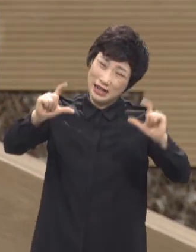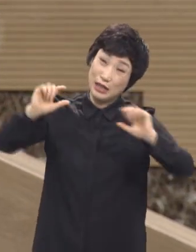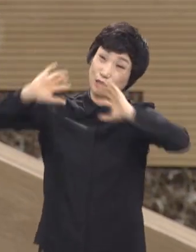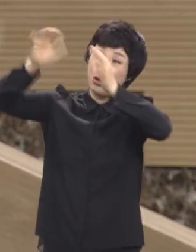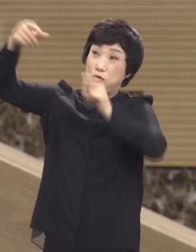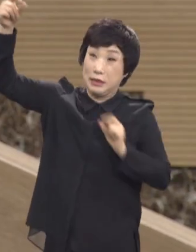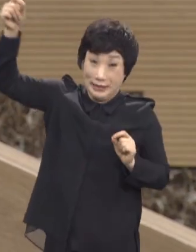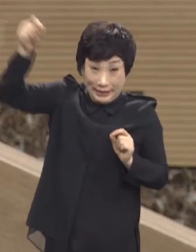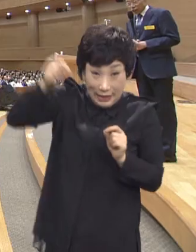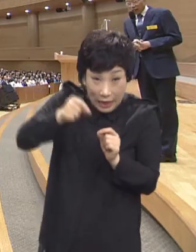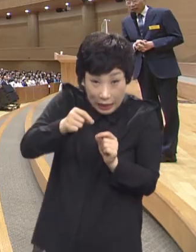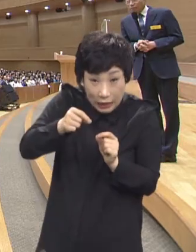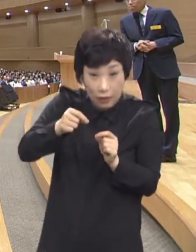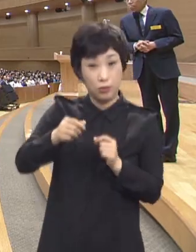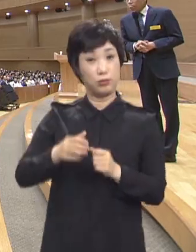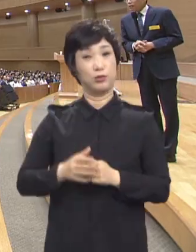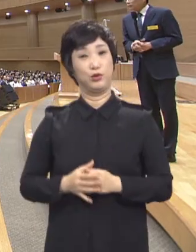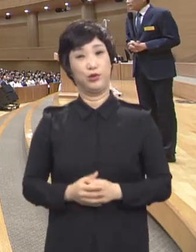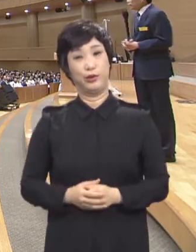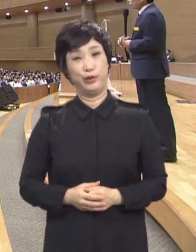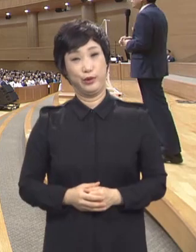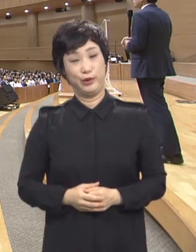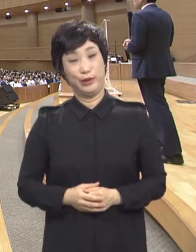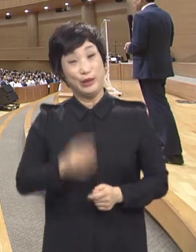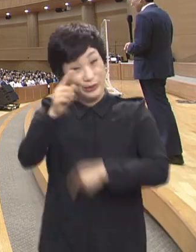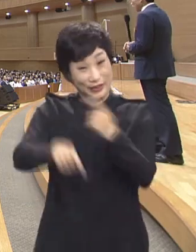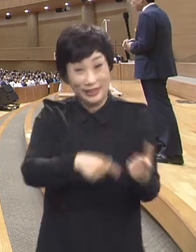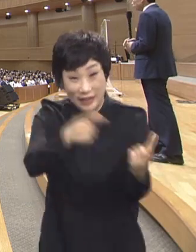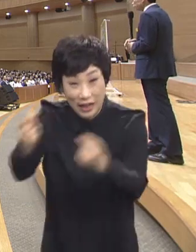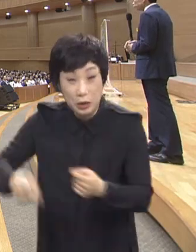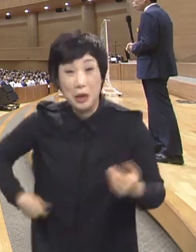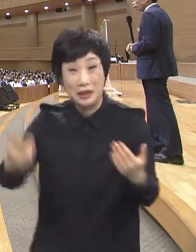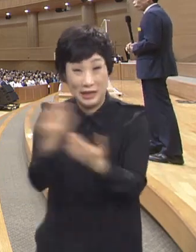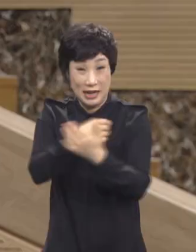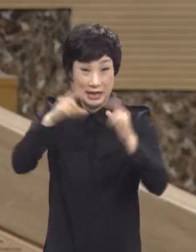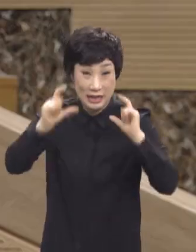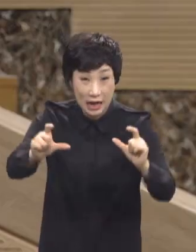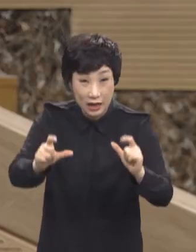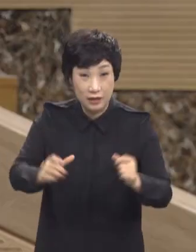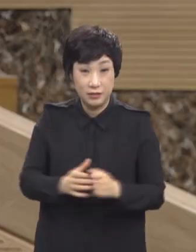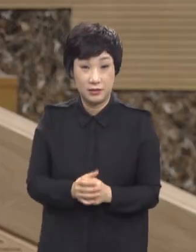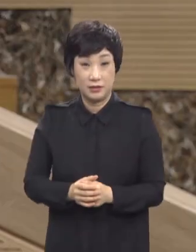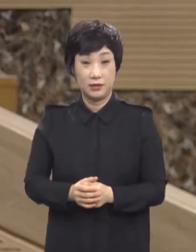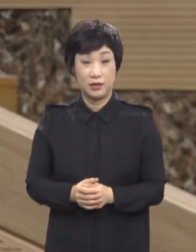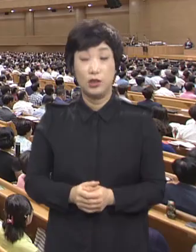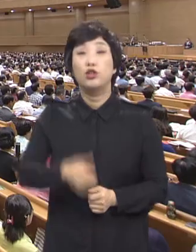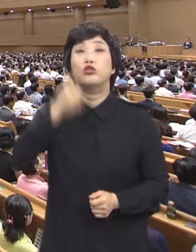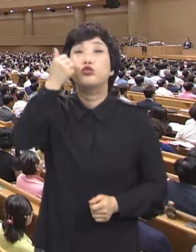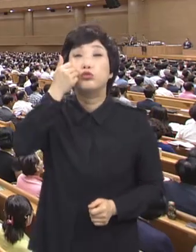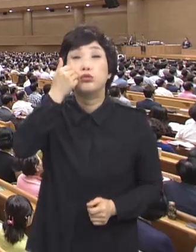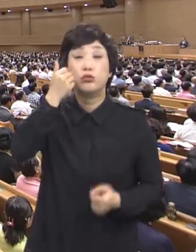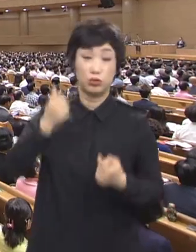천국이 가까웠느니라. 같이 회개하라. 누가?